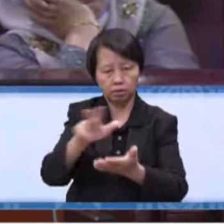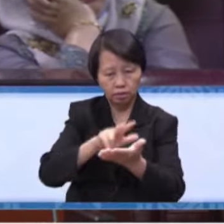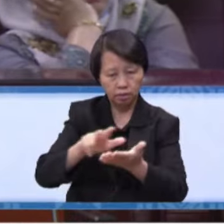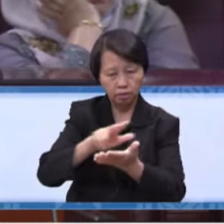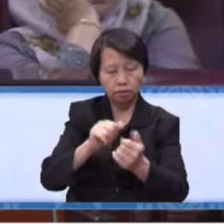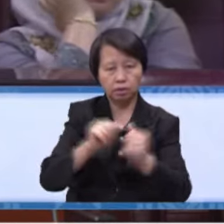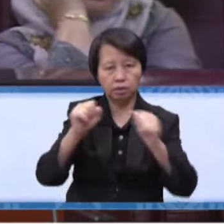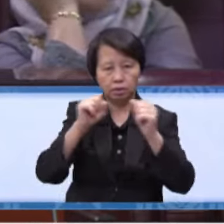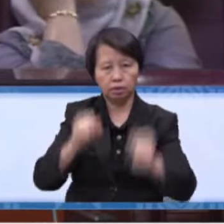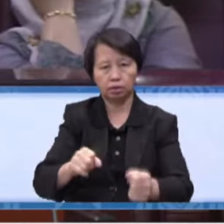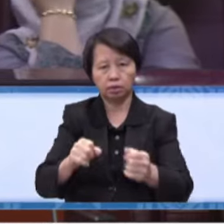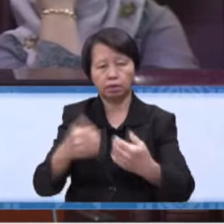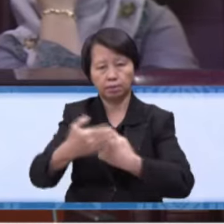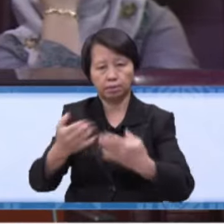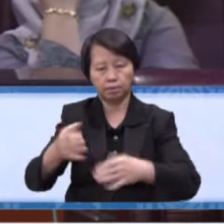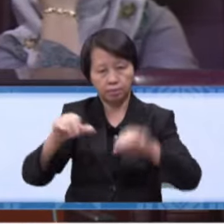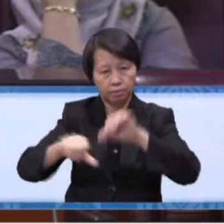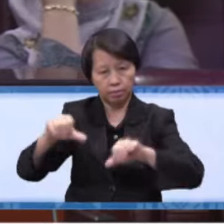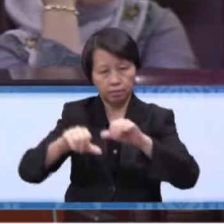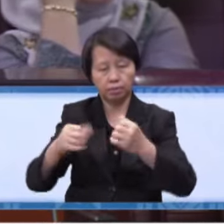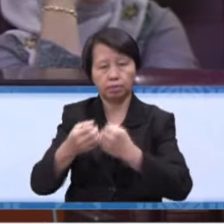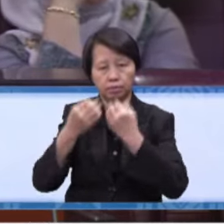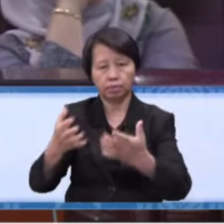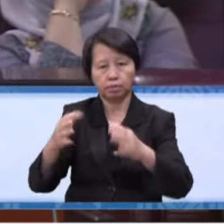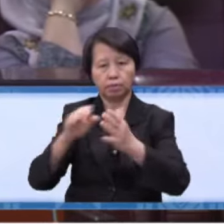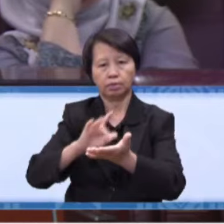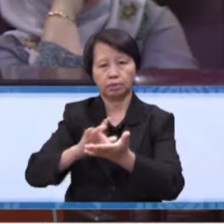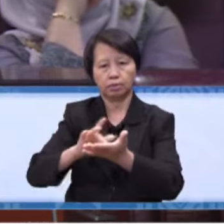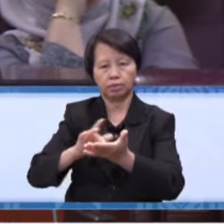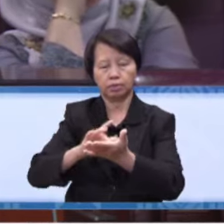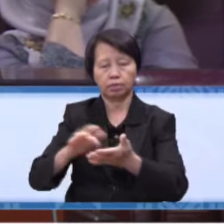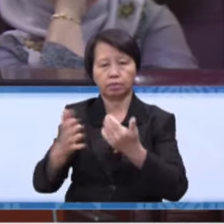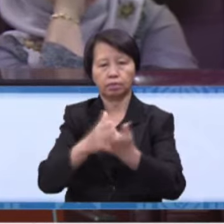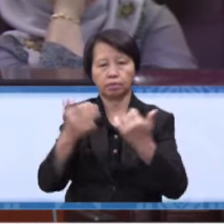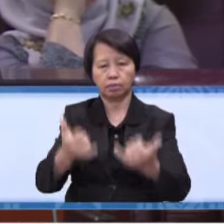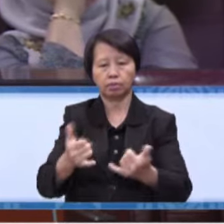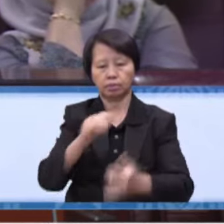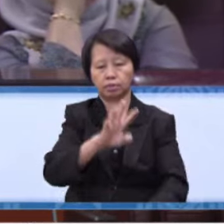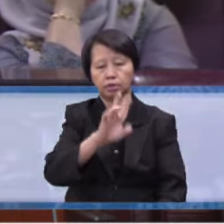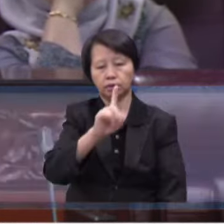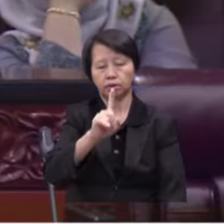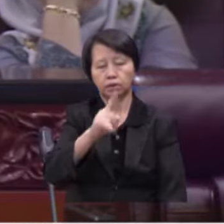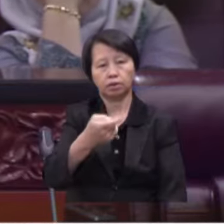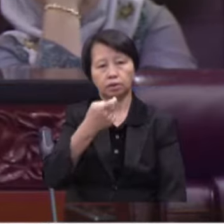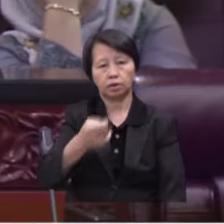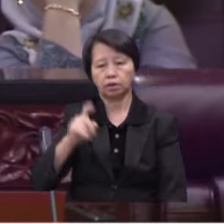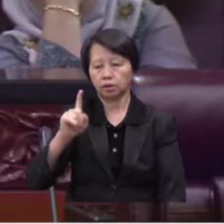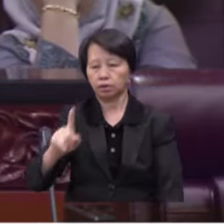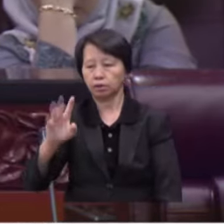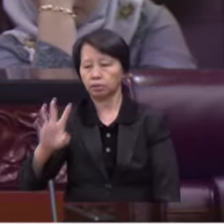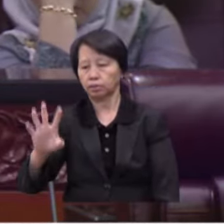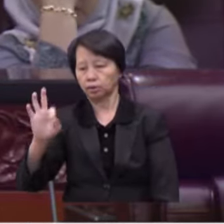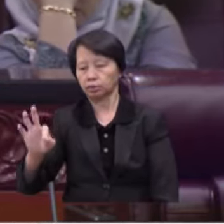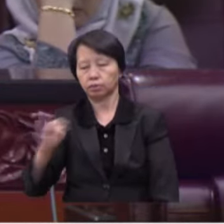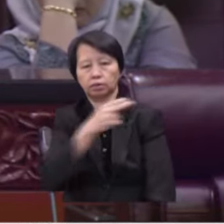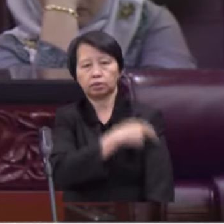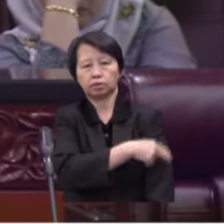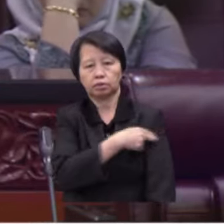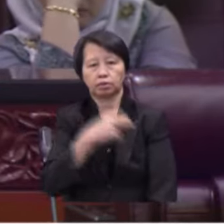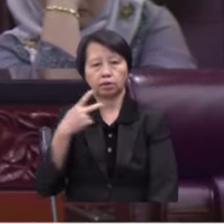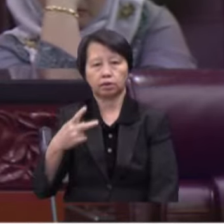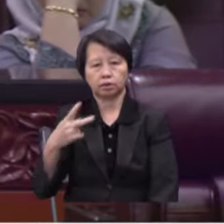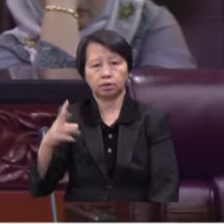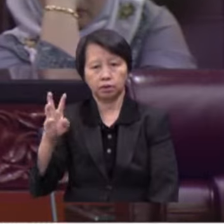sistem maklumat magmail dan sistem maklumat Farmasi Sedangkan ini 41 daripada 149 Hospital